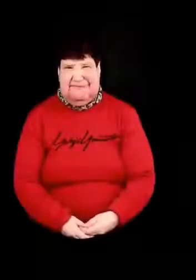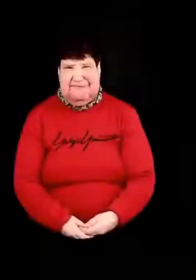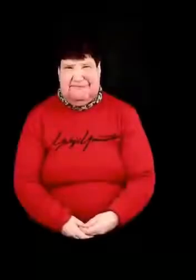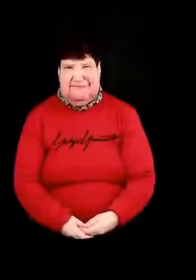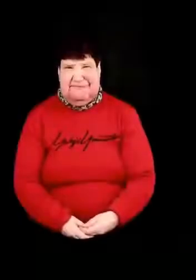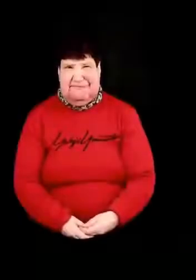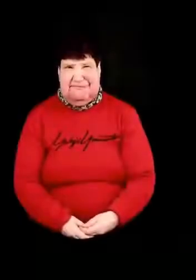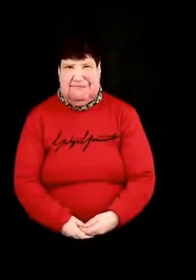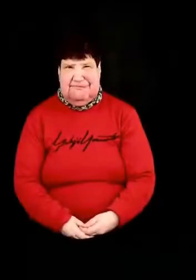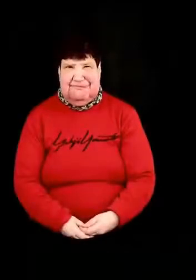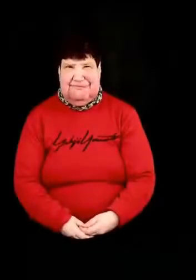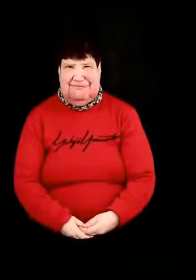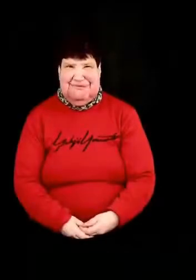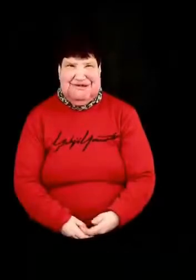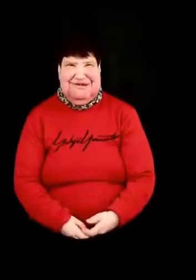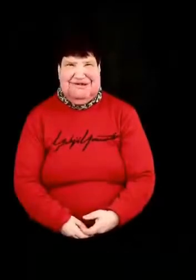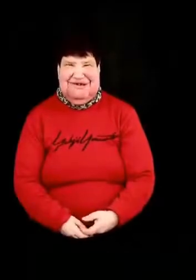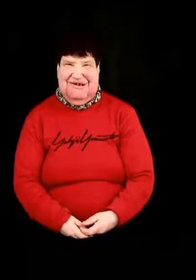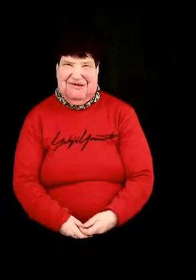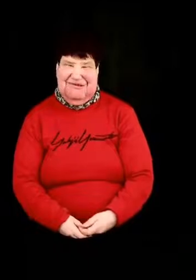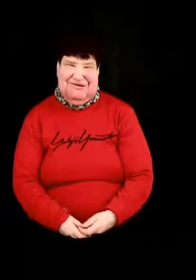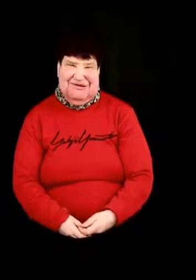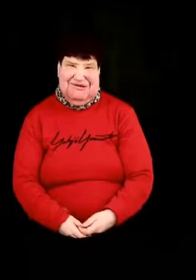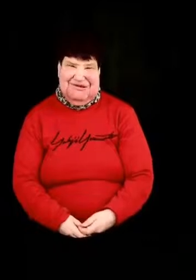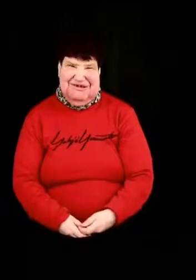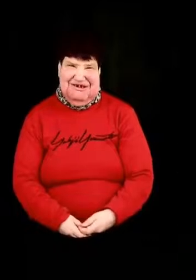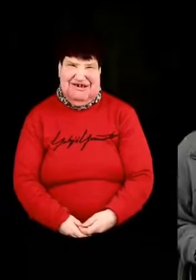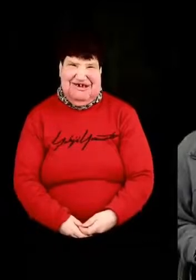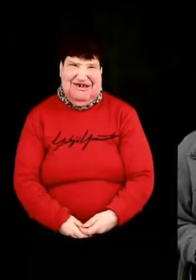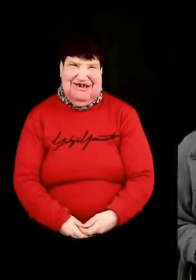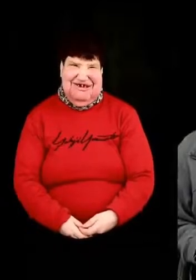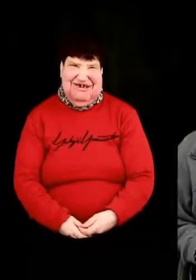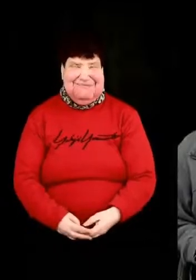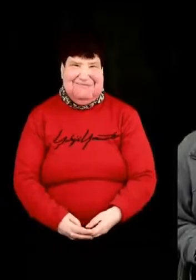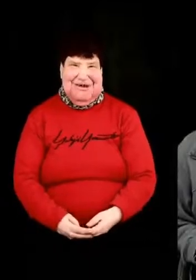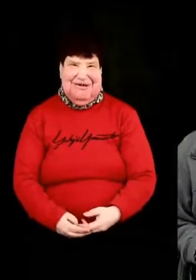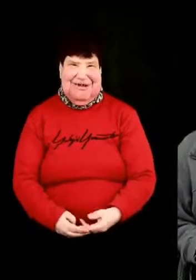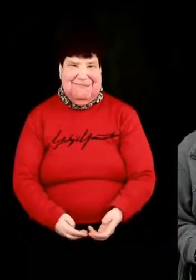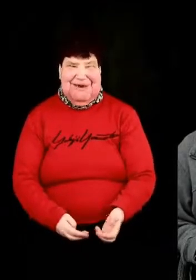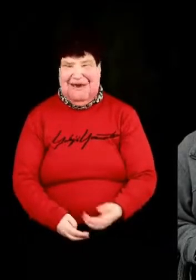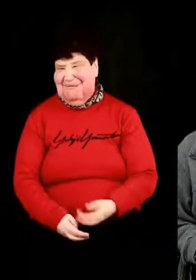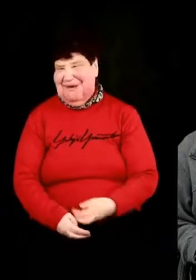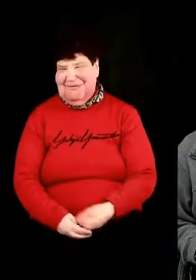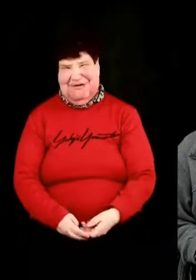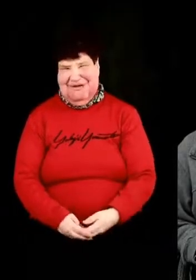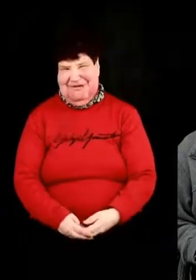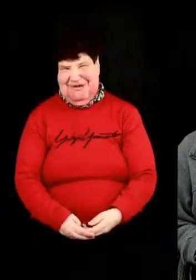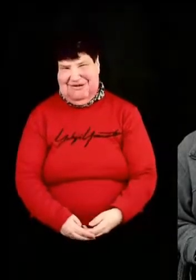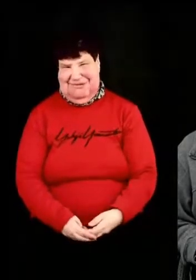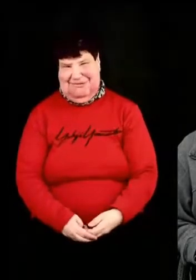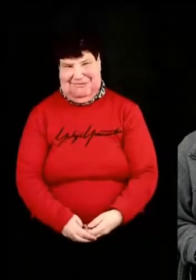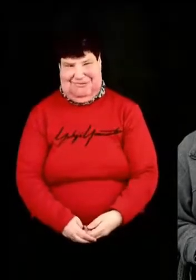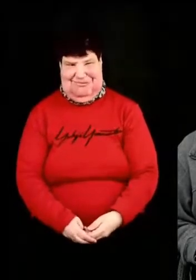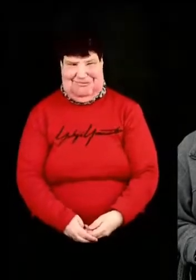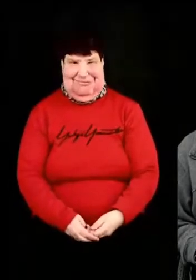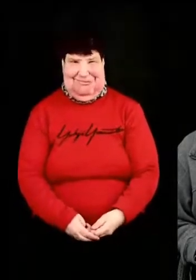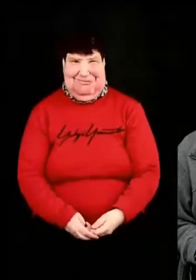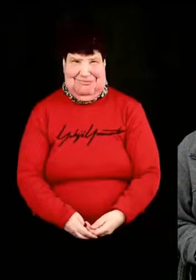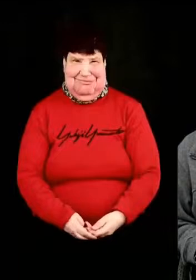Eu era a Santa Maria Vida. Avevo 16 anni, mi hanno chiappato e mi hanno buttato lì.